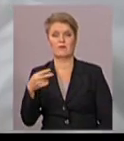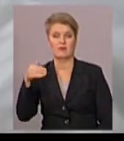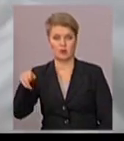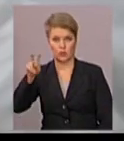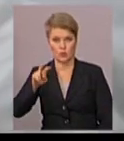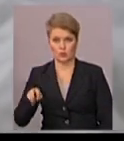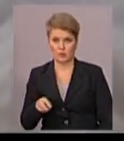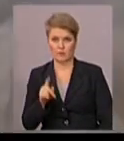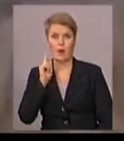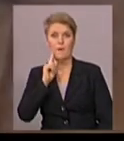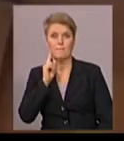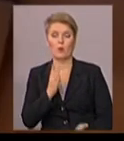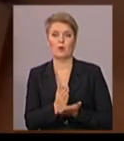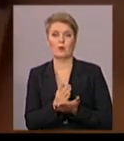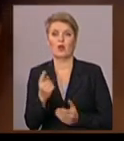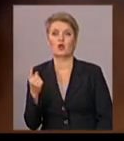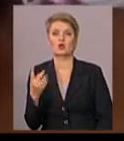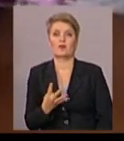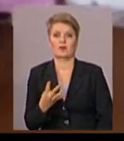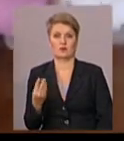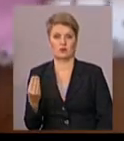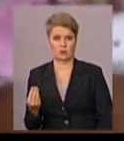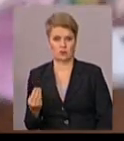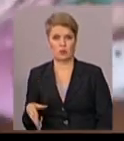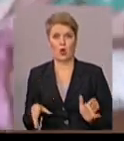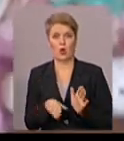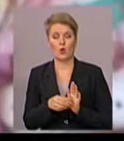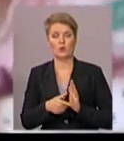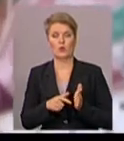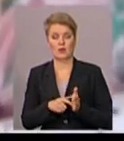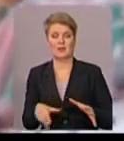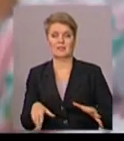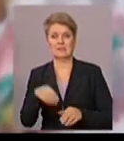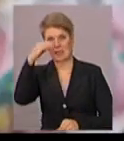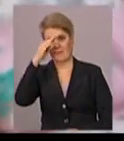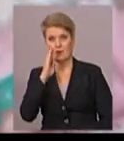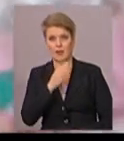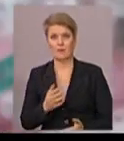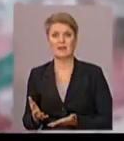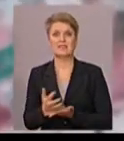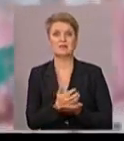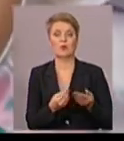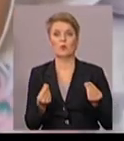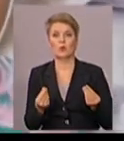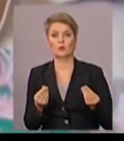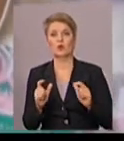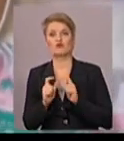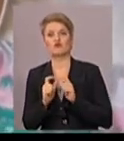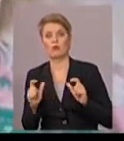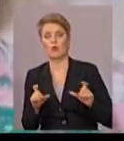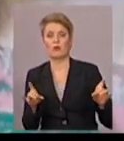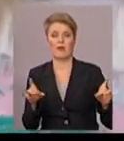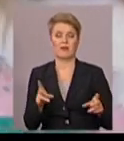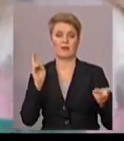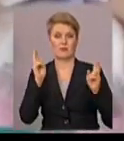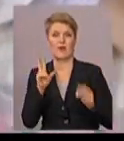тисячі доларів. Поки що є лише чверть від суми. Однокласники разом із батьками збирають гроші по школах, кав'ярнях та перукарнях. Бо в